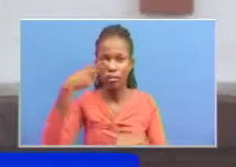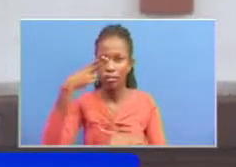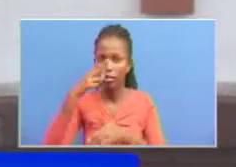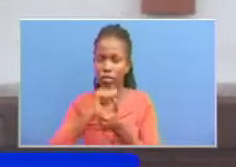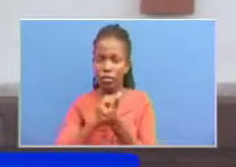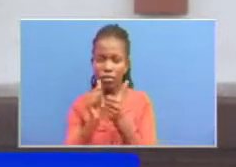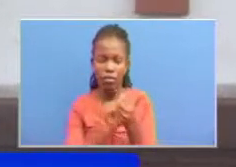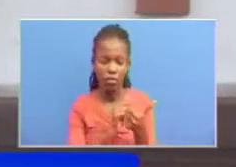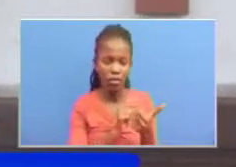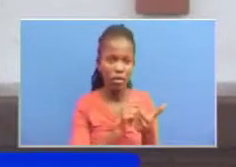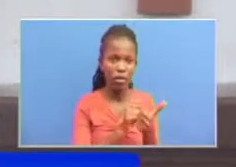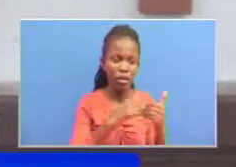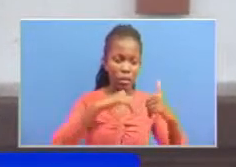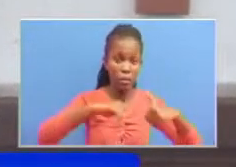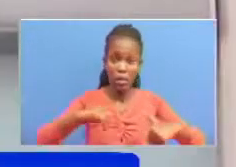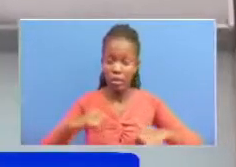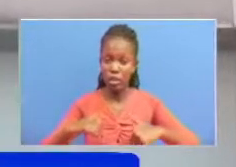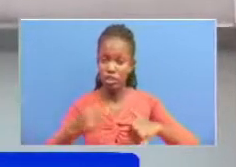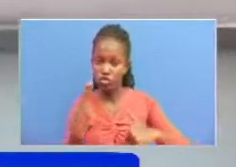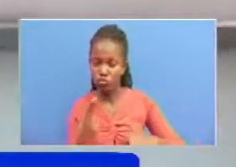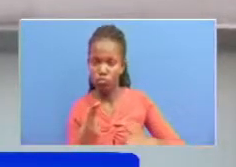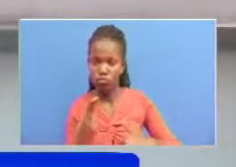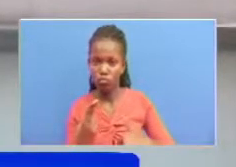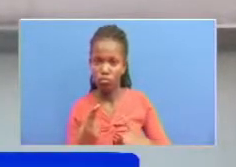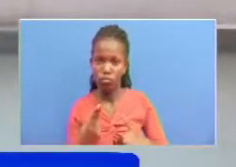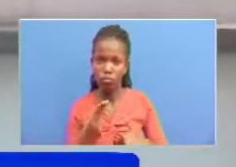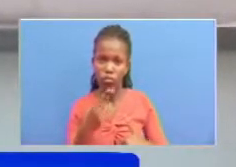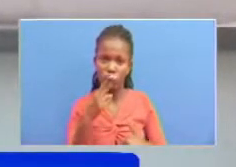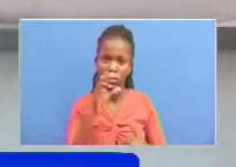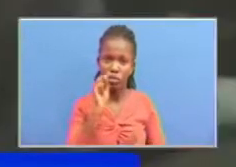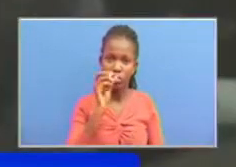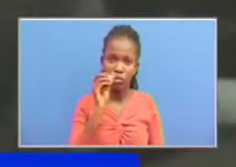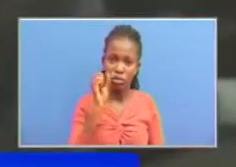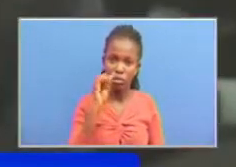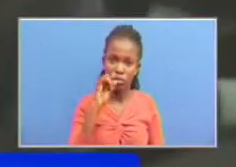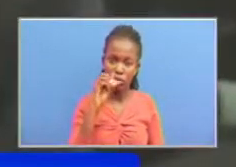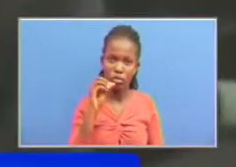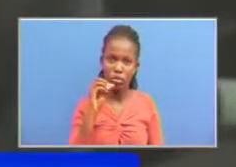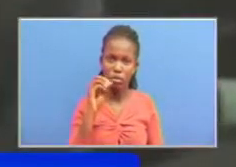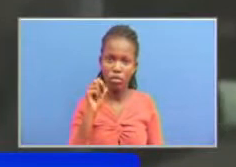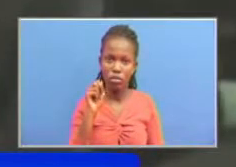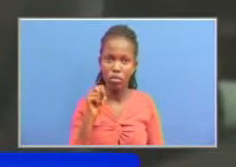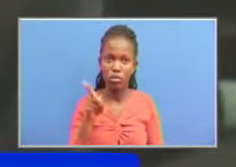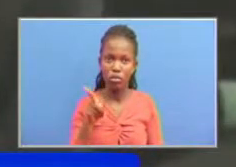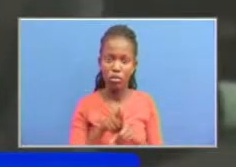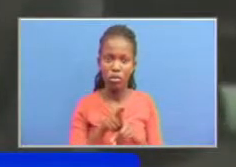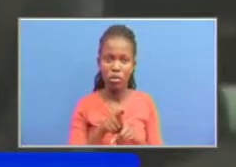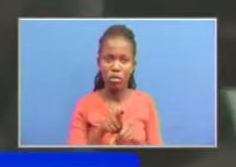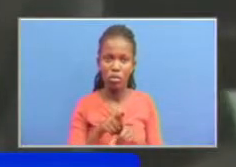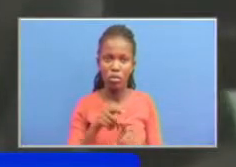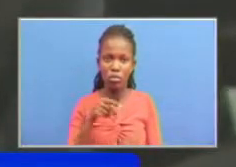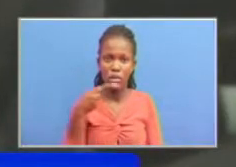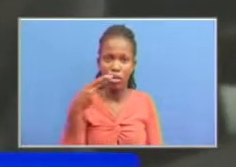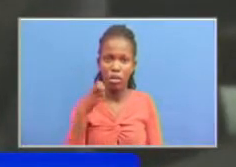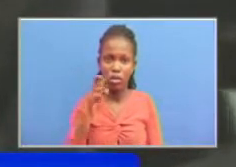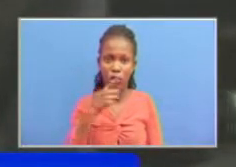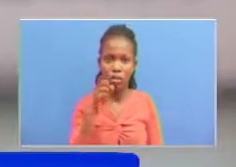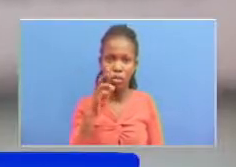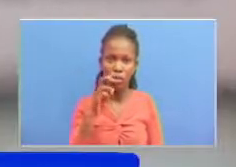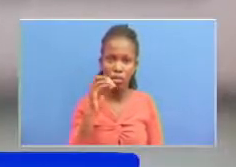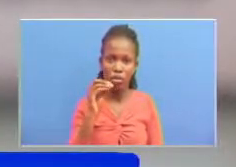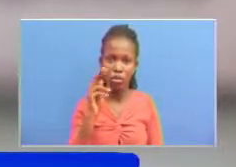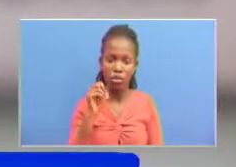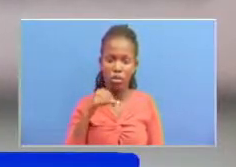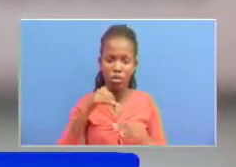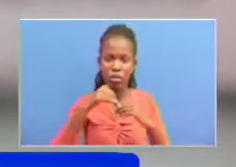waanikite ngaliko ile. Ngaliko wa muandiki mwenene Wilson Sosion na mwene kivila Hezron Otieno. Waanikite